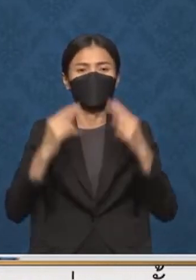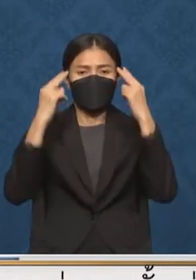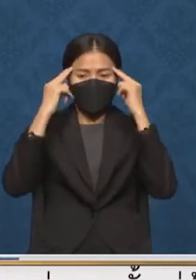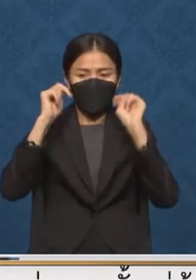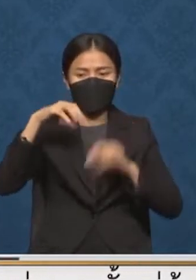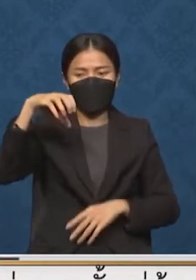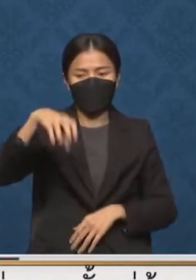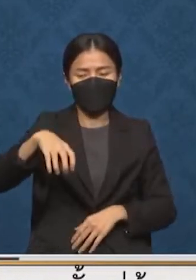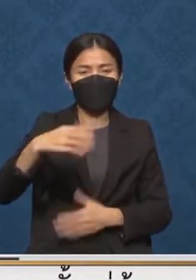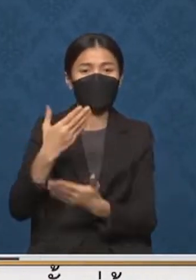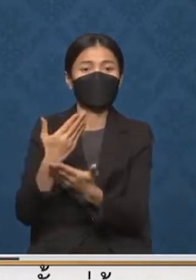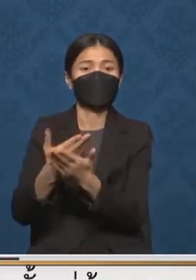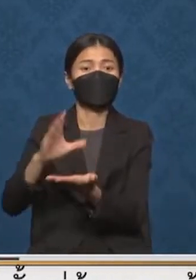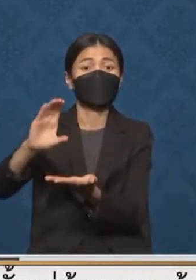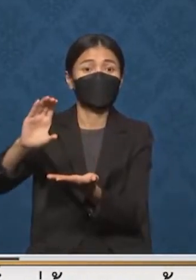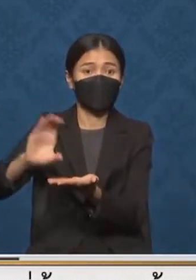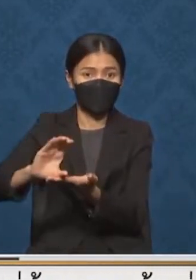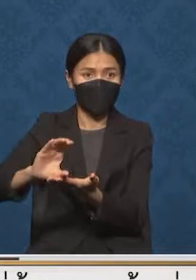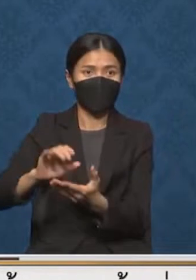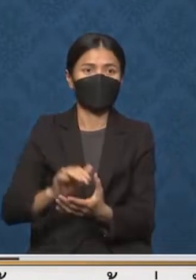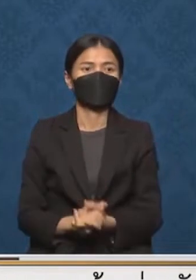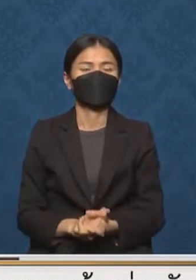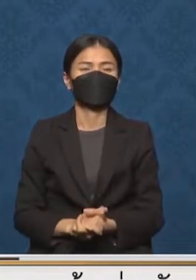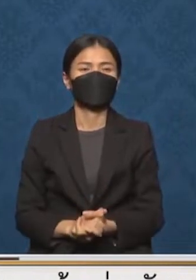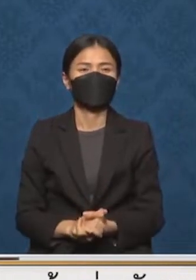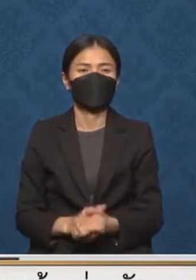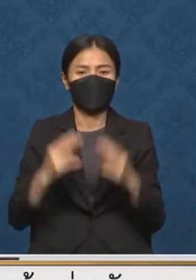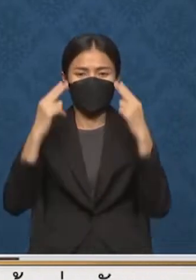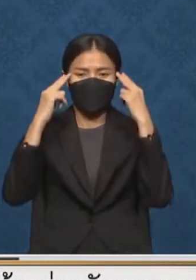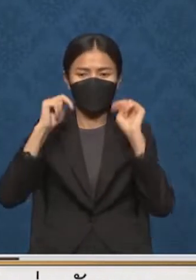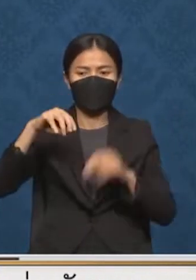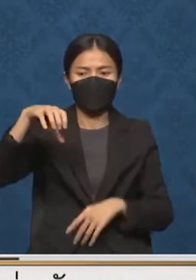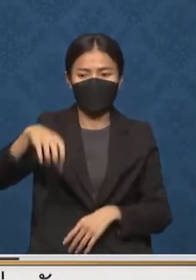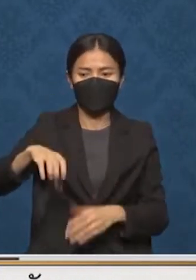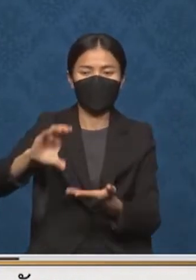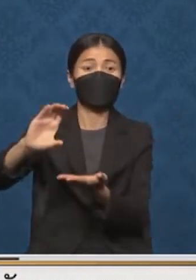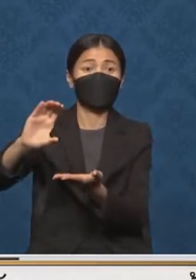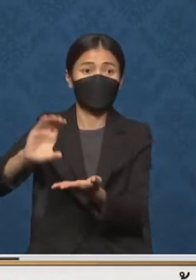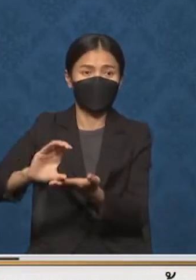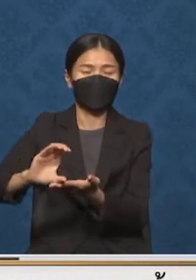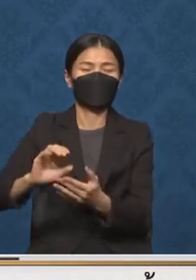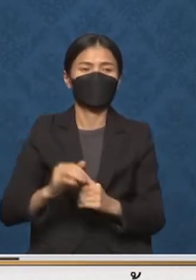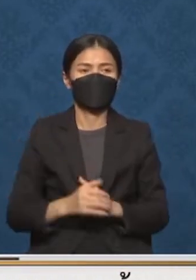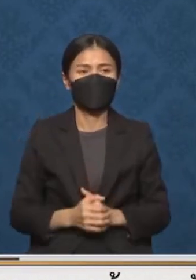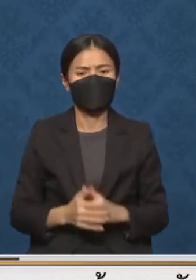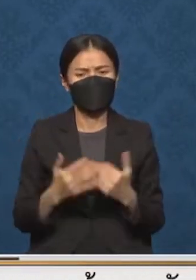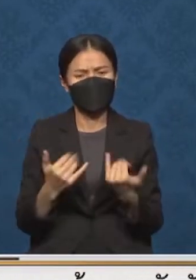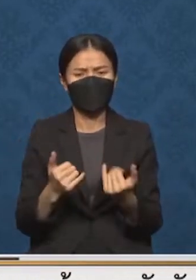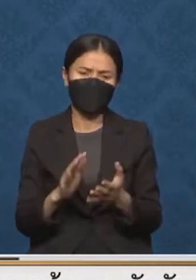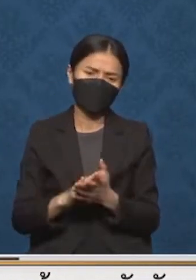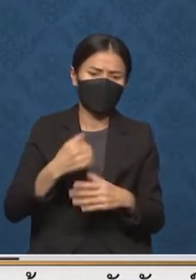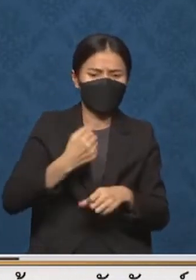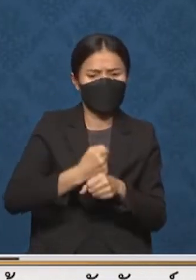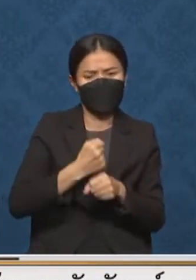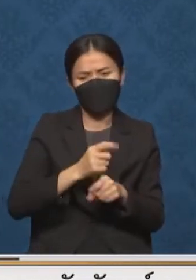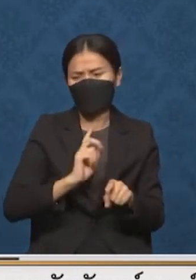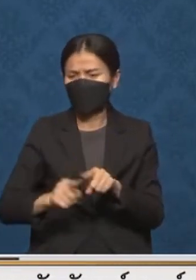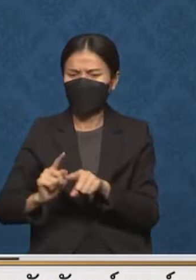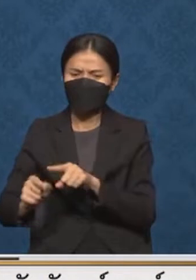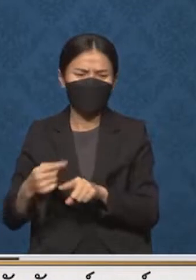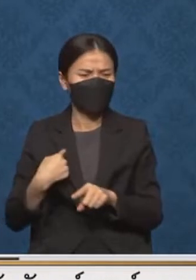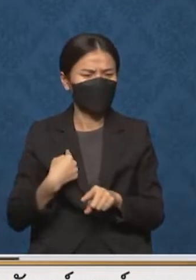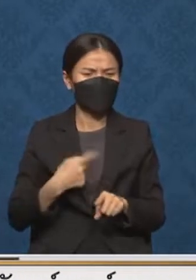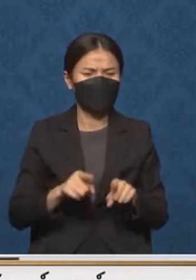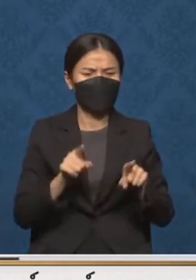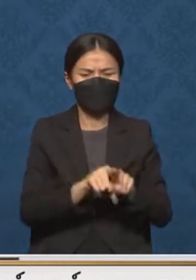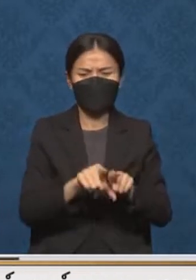หนวยงานมีโงการเยแยะ ธรมธานที่ยไมจำเปเรงดวน รถพธากิที่ไม่ใช่แค่ซำซ้อน แต่ผมสอวเป็ภาร